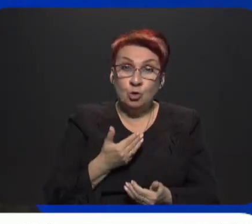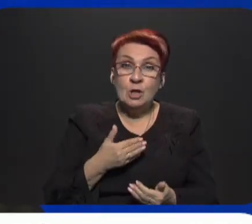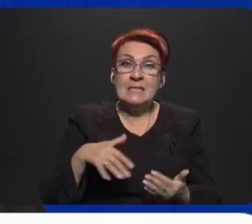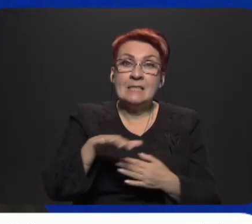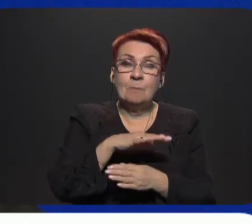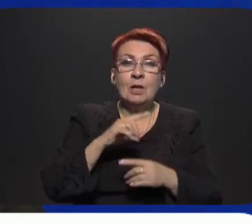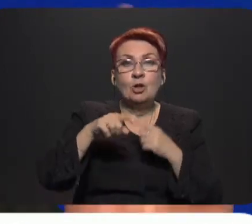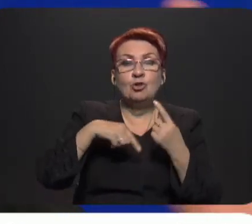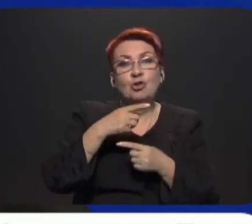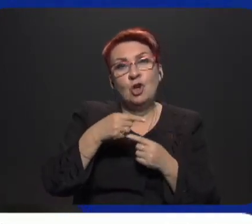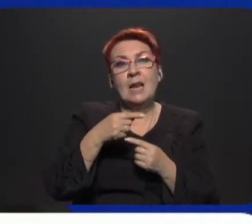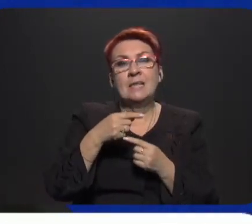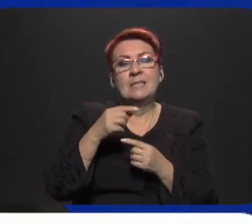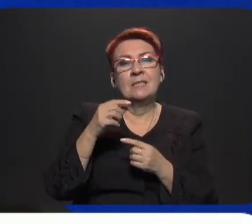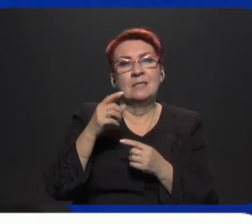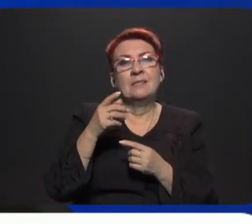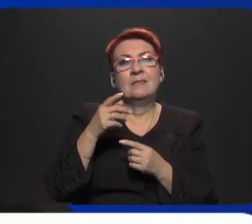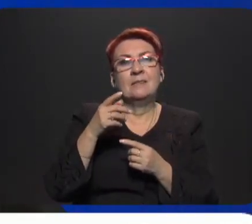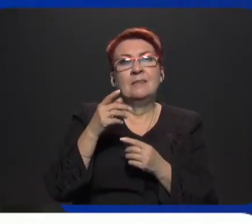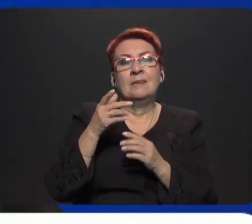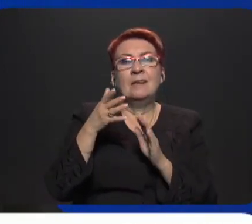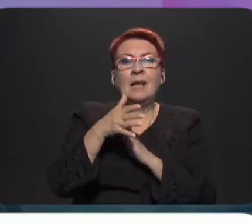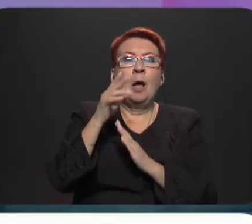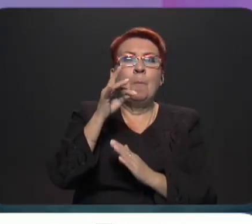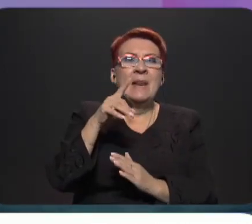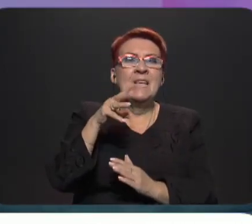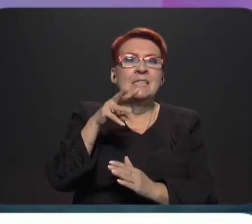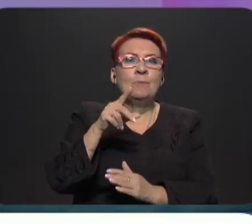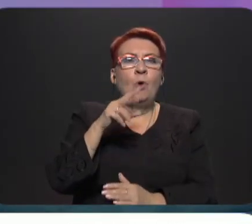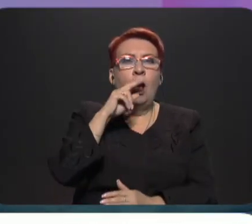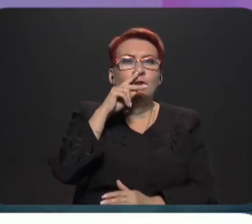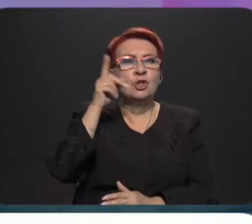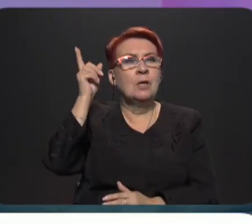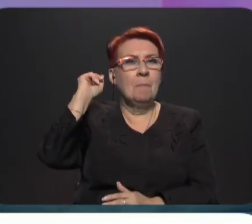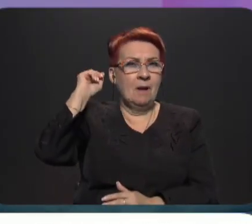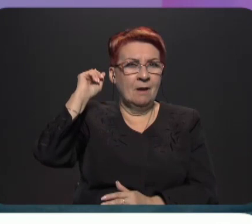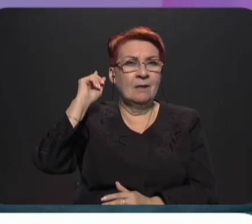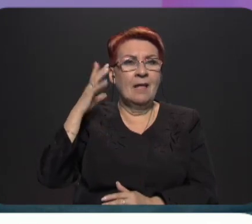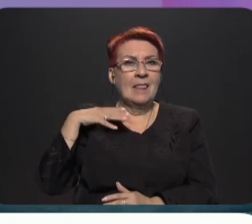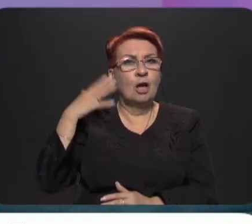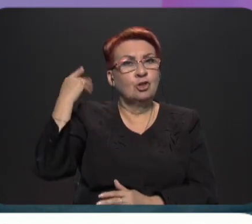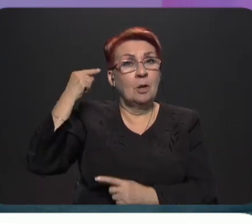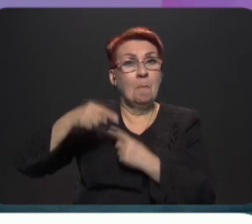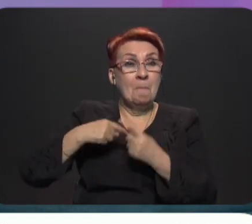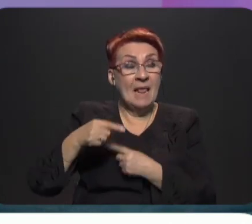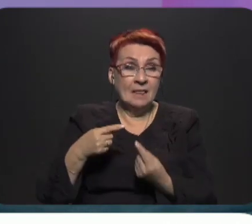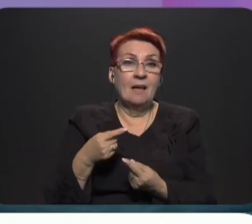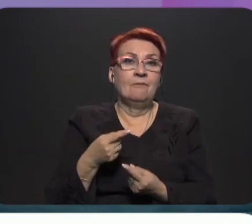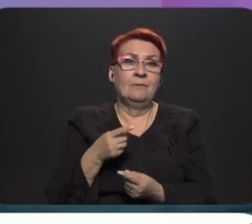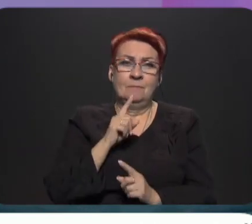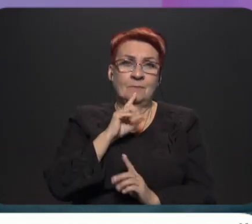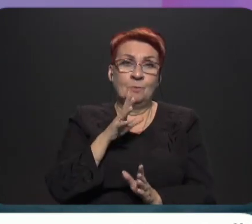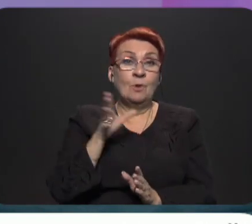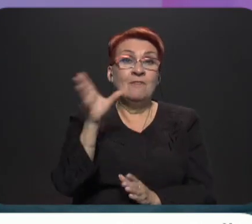через призму тех ошибок, которые наши предки сделали, мы уже будем мудрее. Поэтому все философы в один